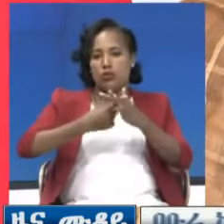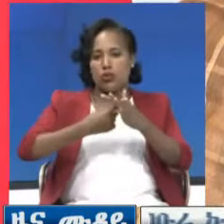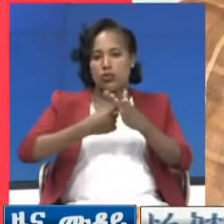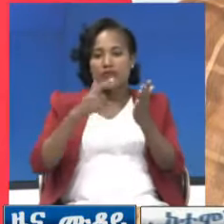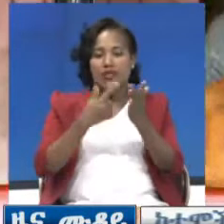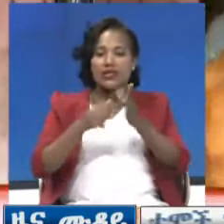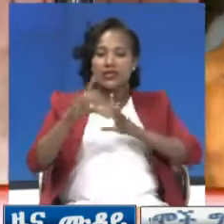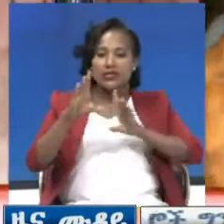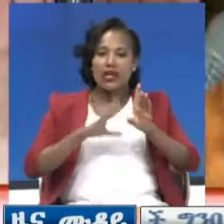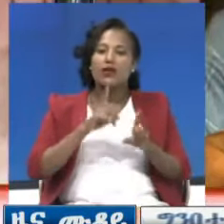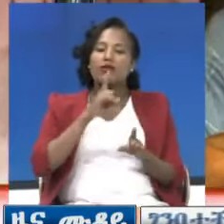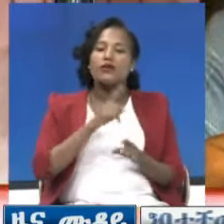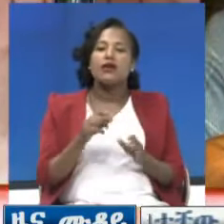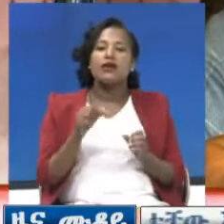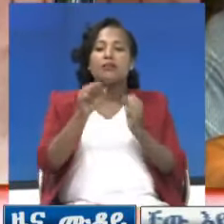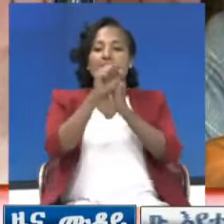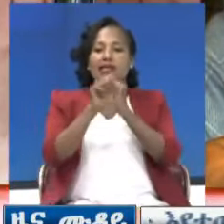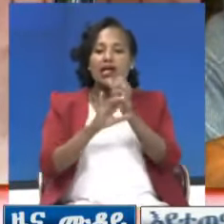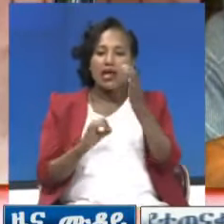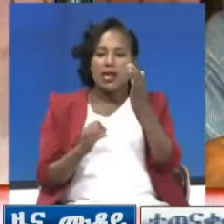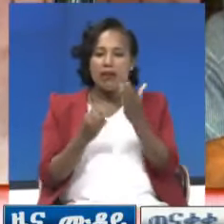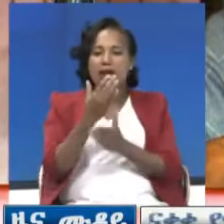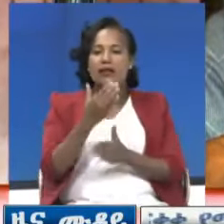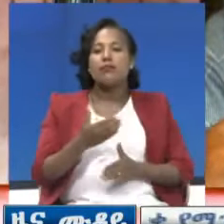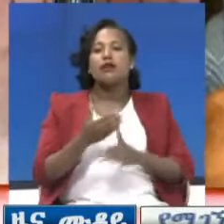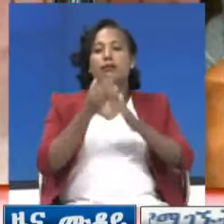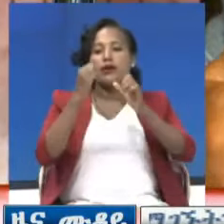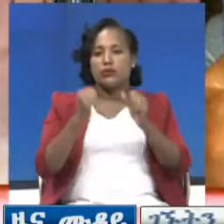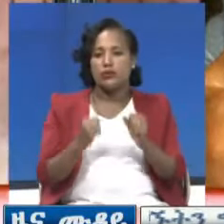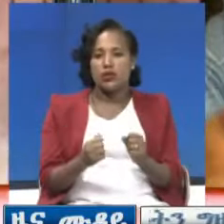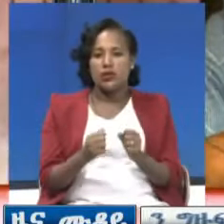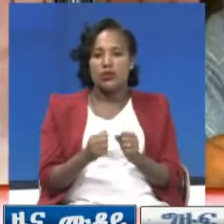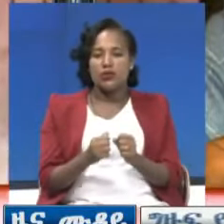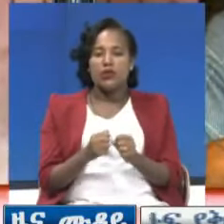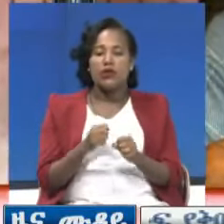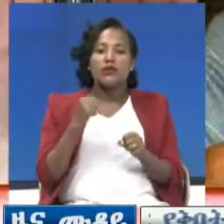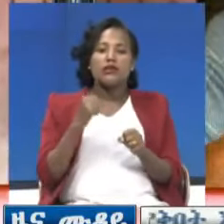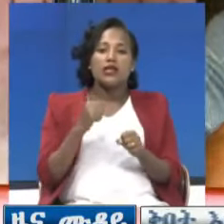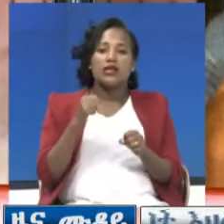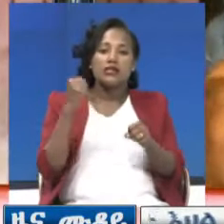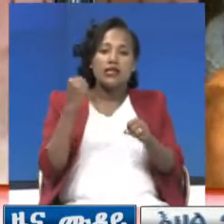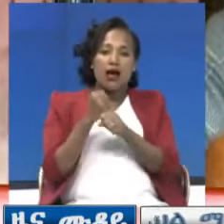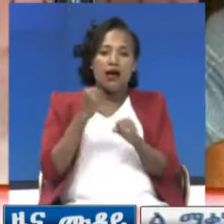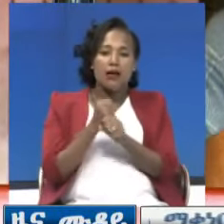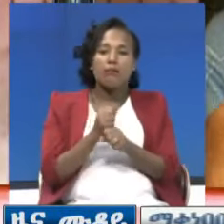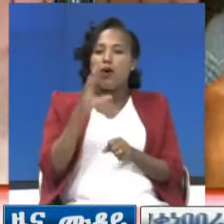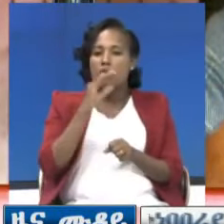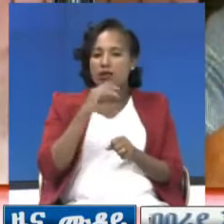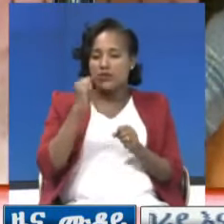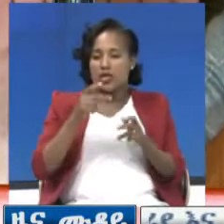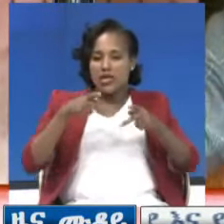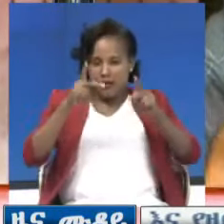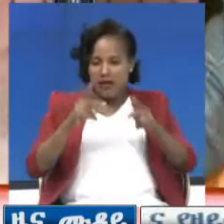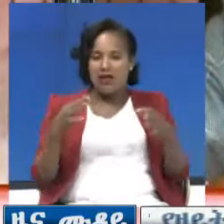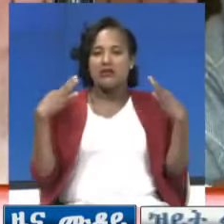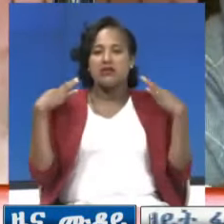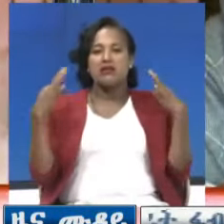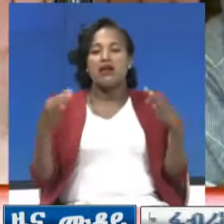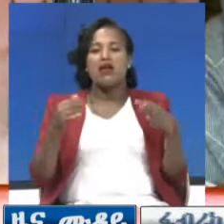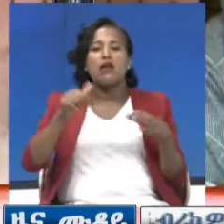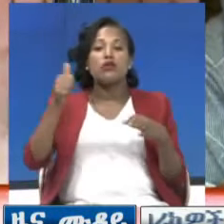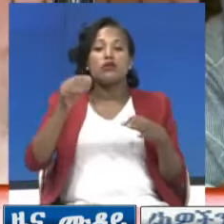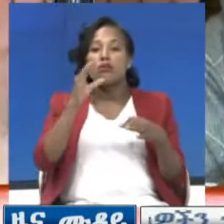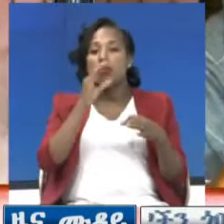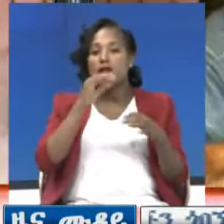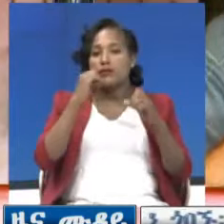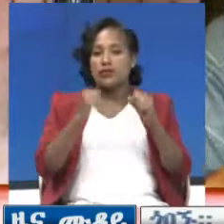ይህን ስናደርግ ነው መሰረተ ልማትን መገንባት የምንችል፣ ስለ ኢንቨስትመንት ማውራት የምንችል፣ ስለ ግብርናም ስለ ጤናም ሌሎችንም ማውራት